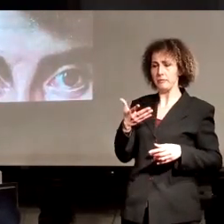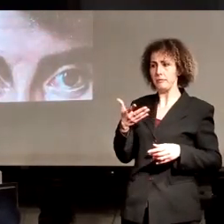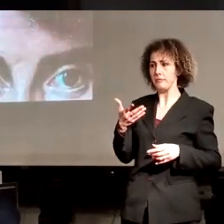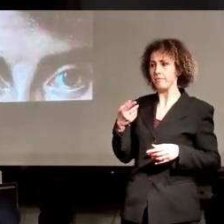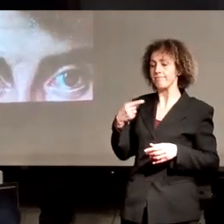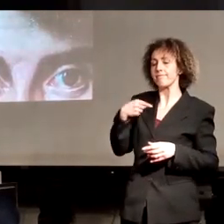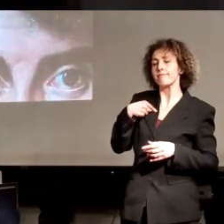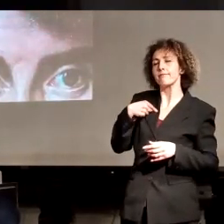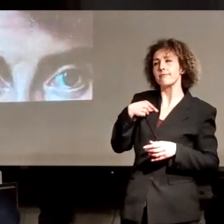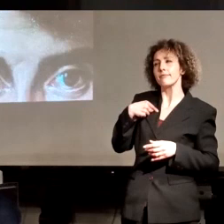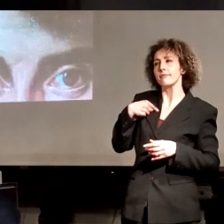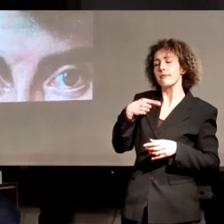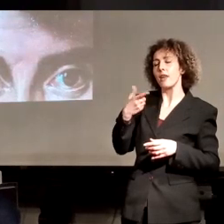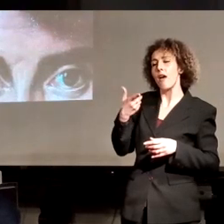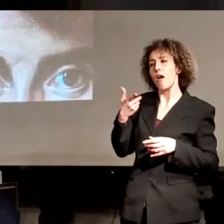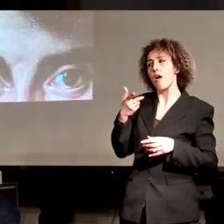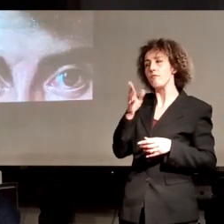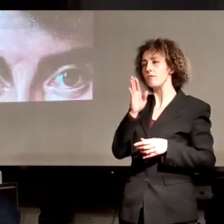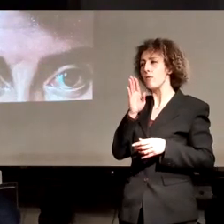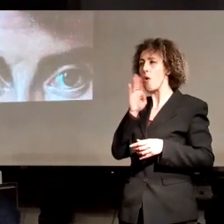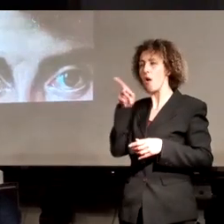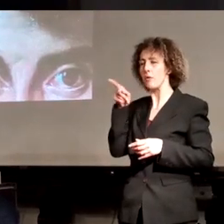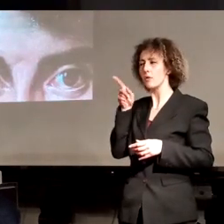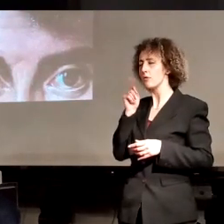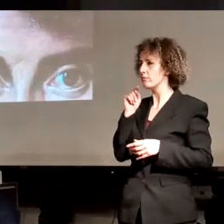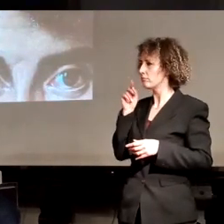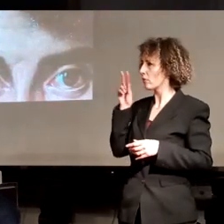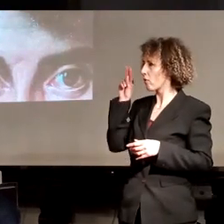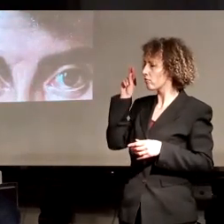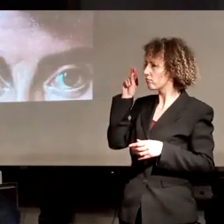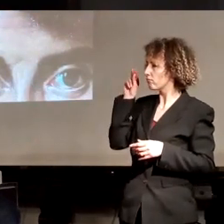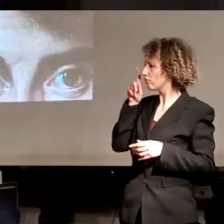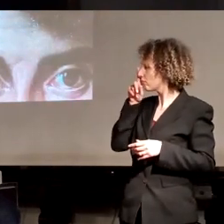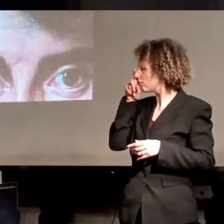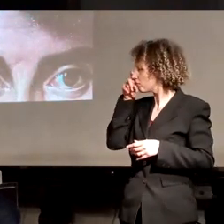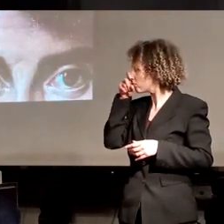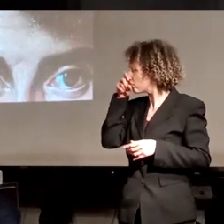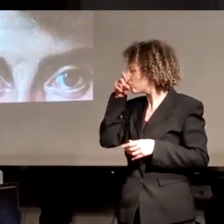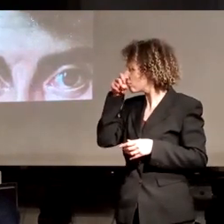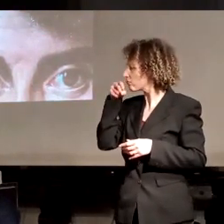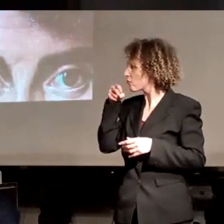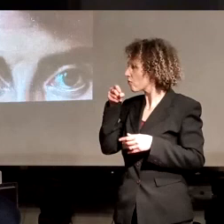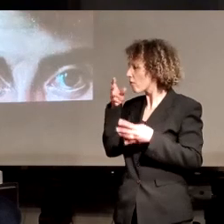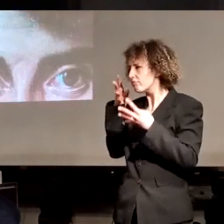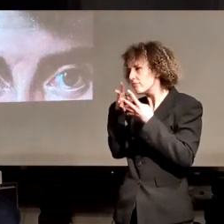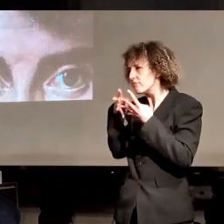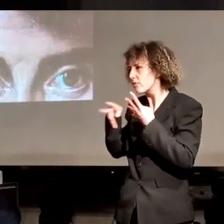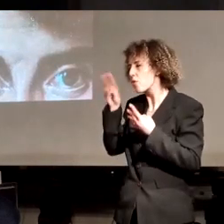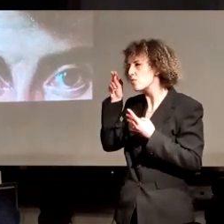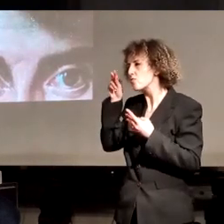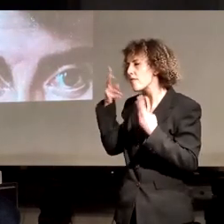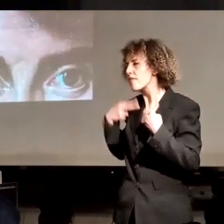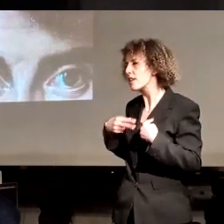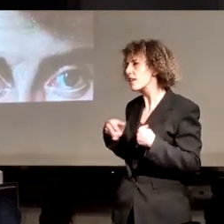per il carattere e la natura dell'uomo si aggiunse la curiosità di conoscere le sue origini la sua vita le sue